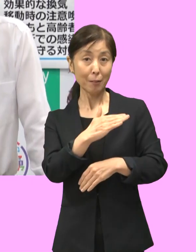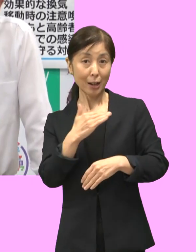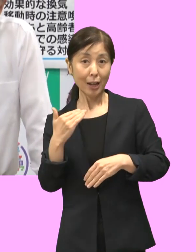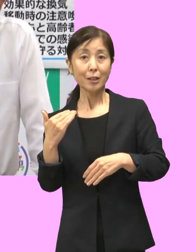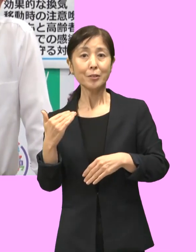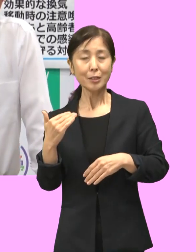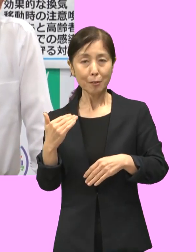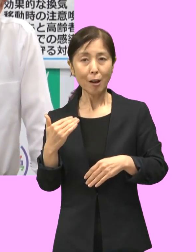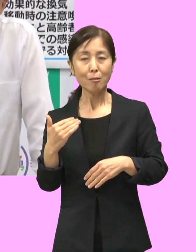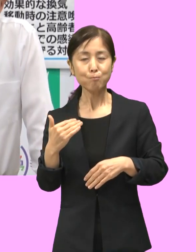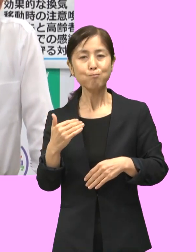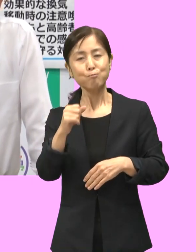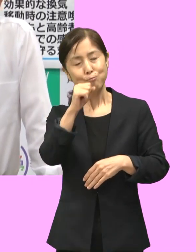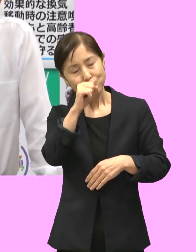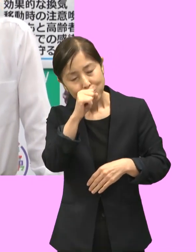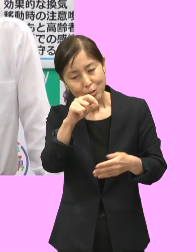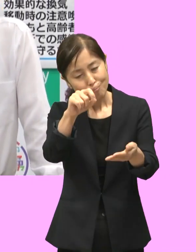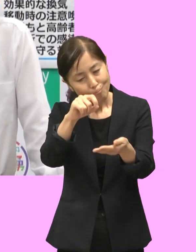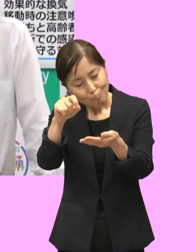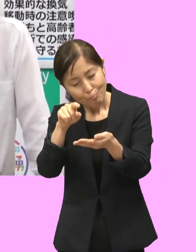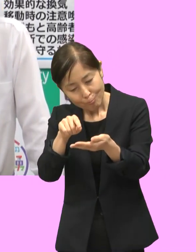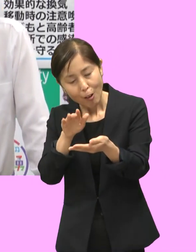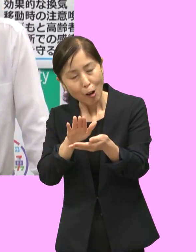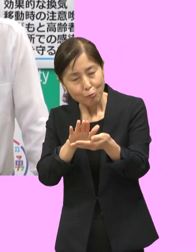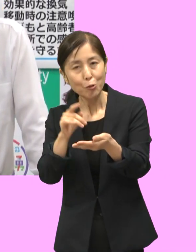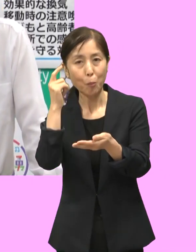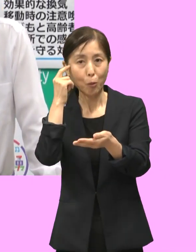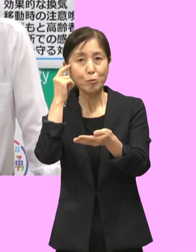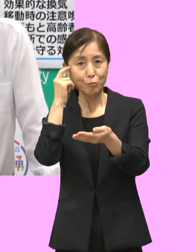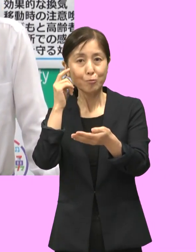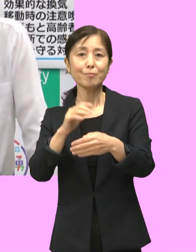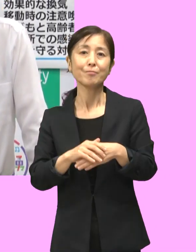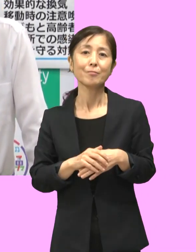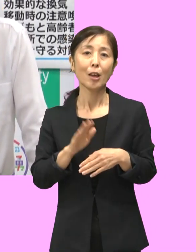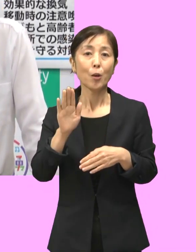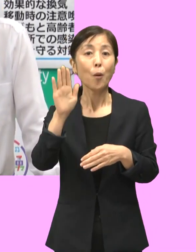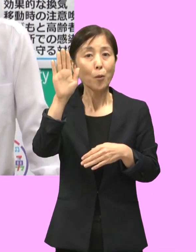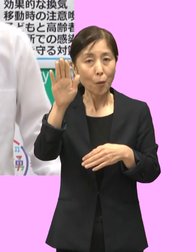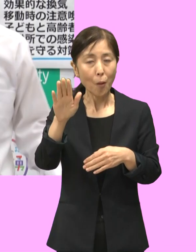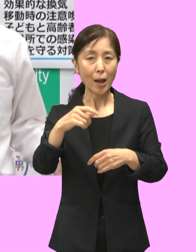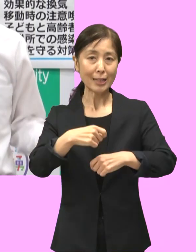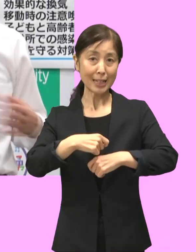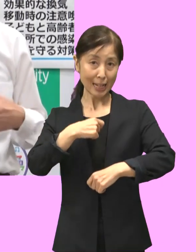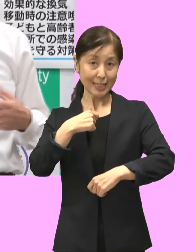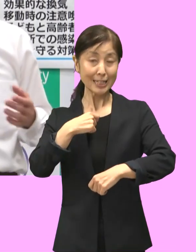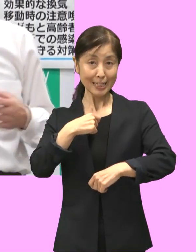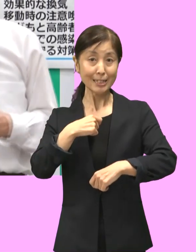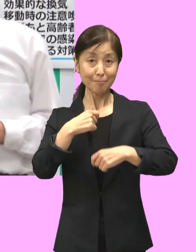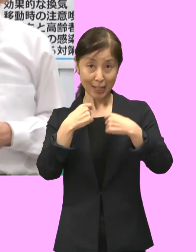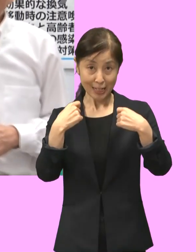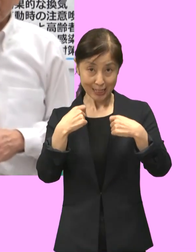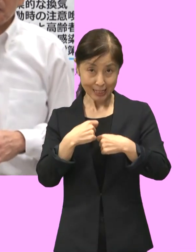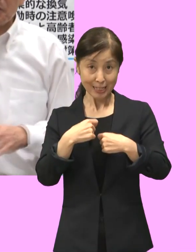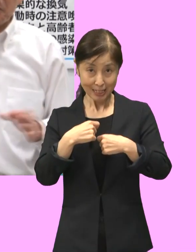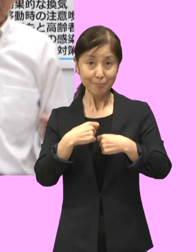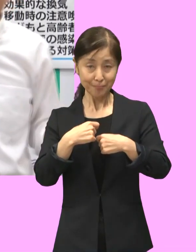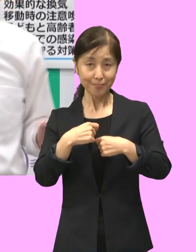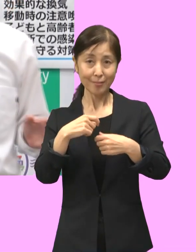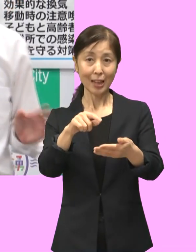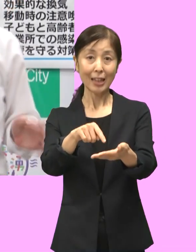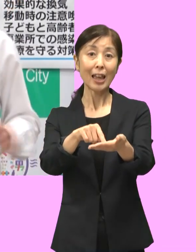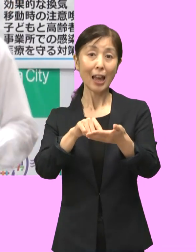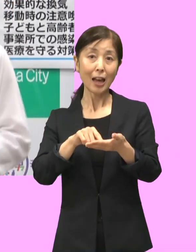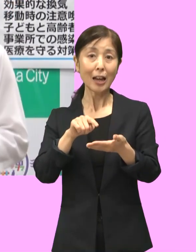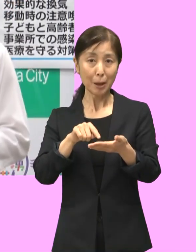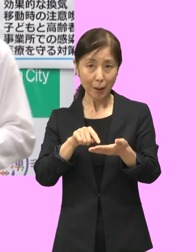としては一定の手応えを感じてまして、まあ、今後正式に提案とかあればですね、所定の手続き